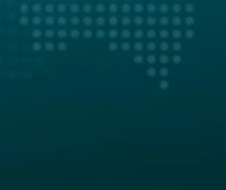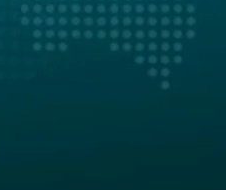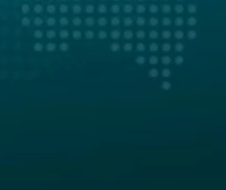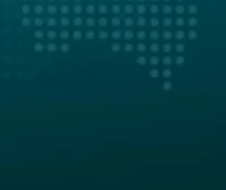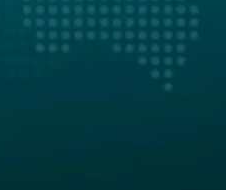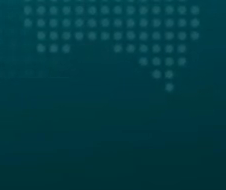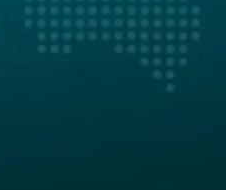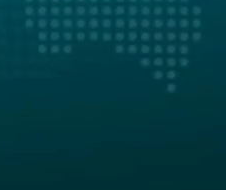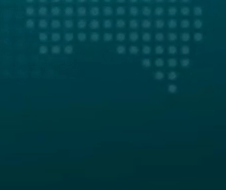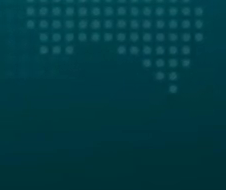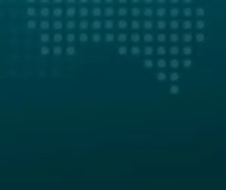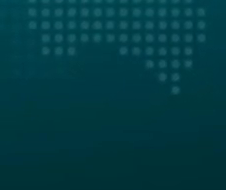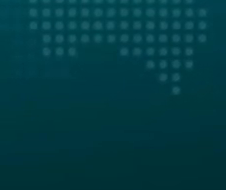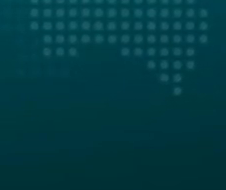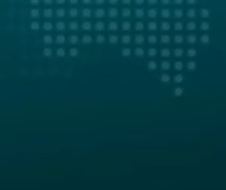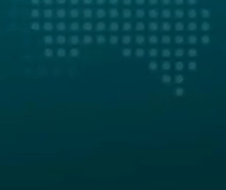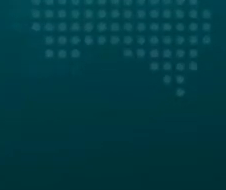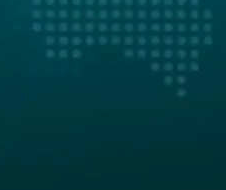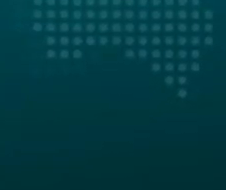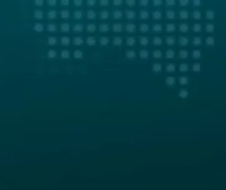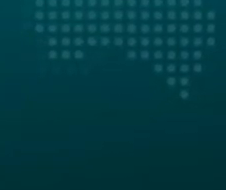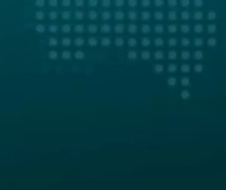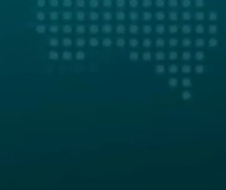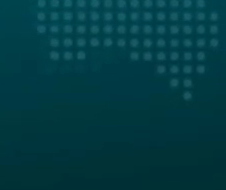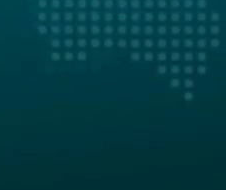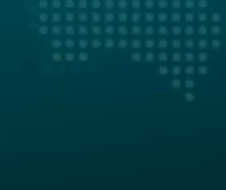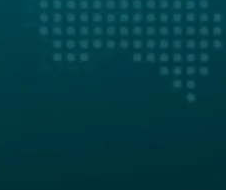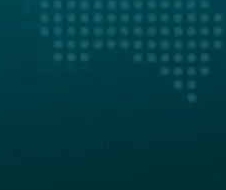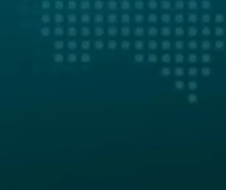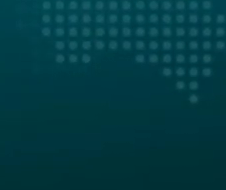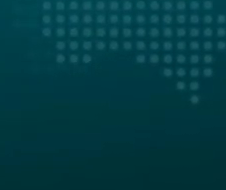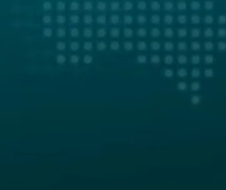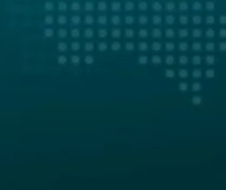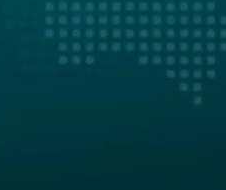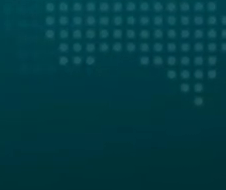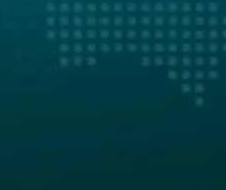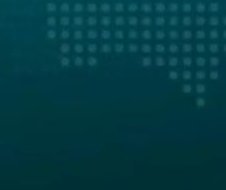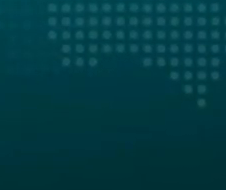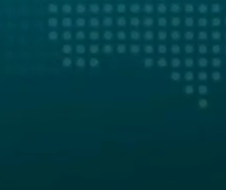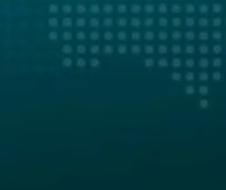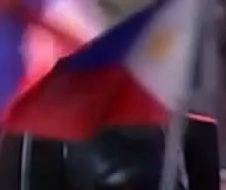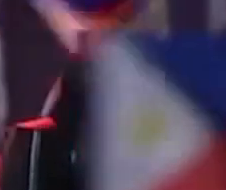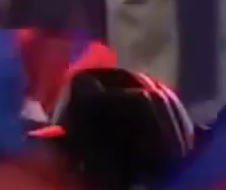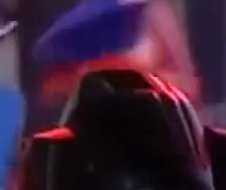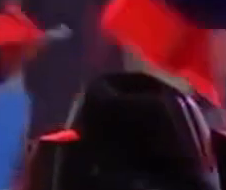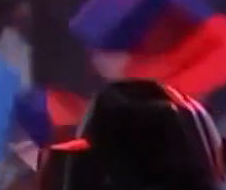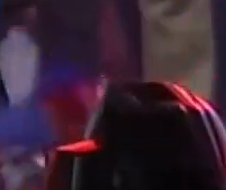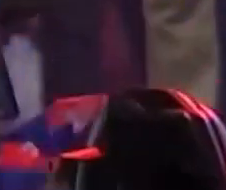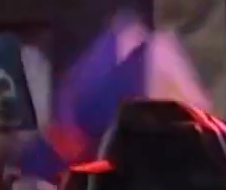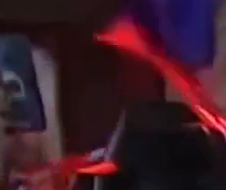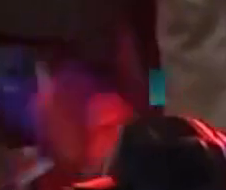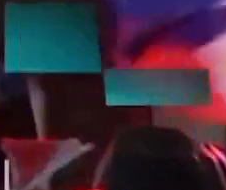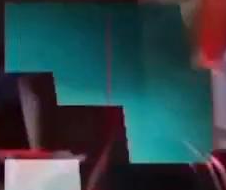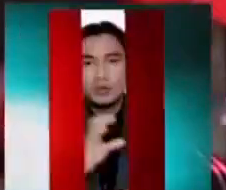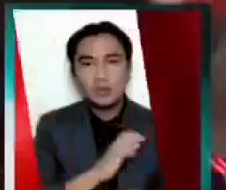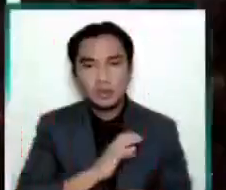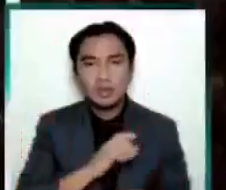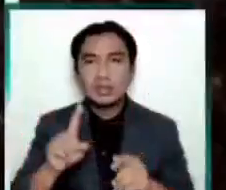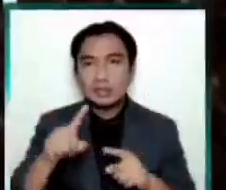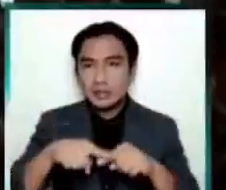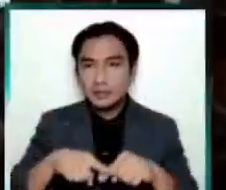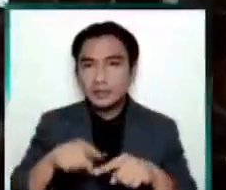dapat ituloy ang canvassing na mandato ng Kongreso, maliban na lang kung pigilan ito ng Korte Suprema. Isang araw matapos ang